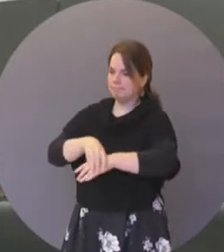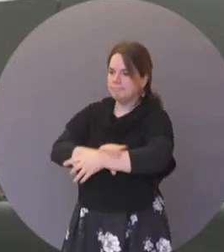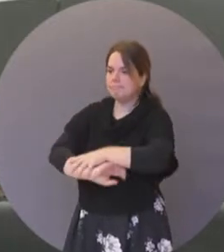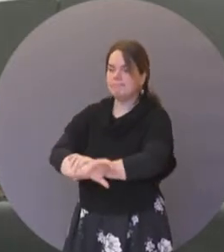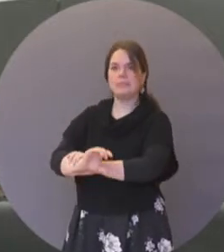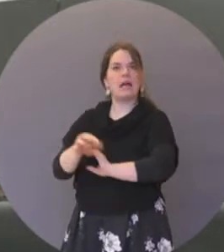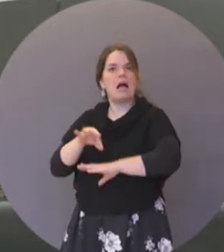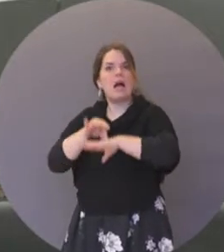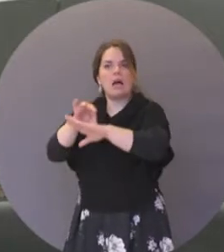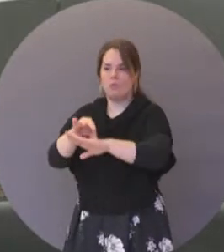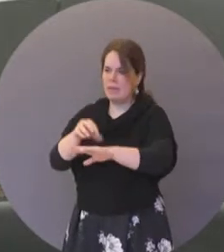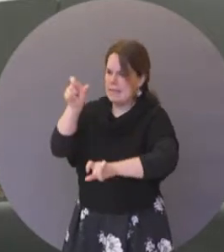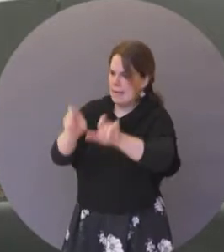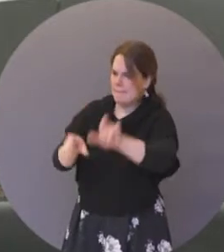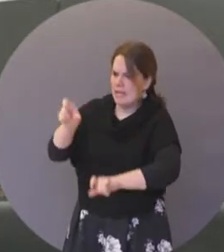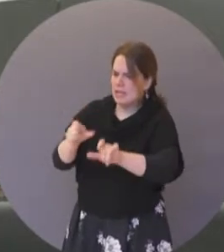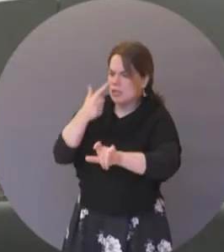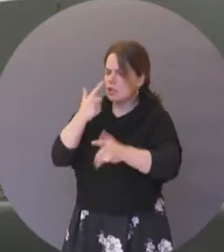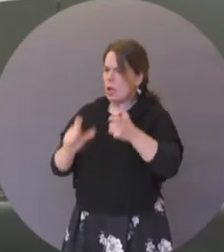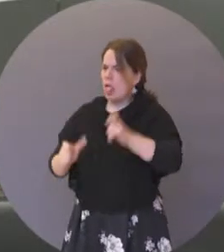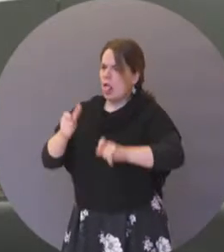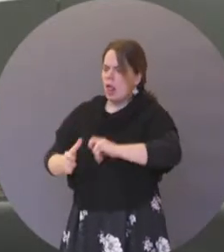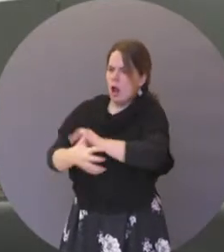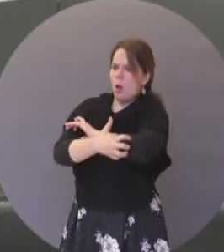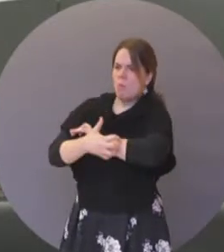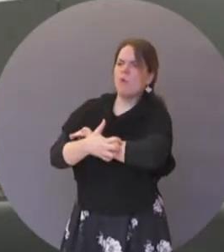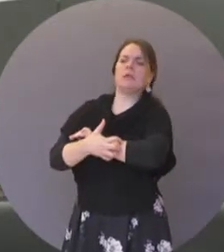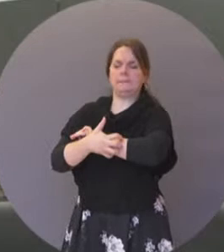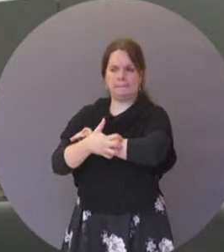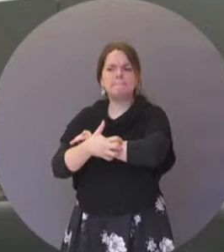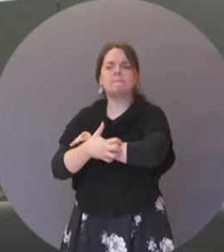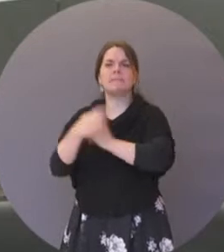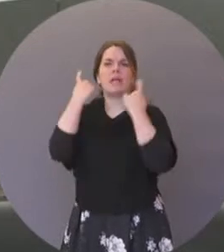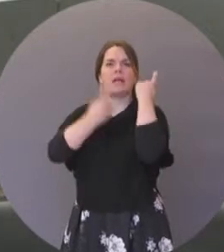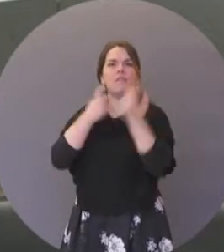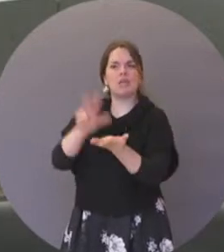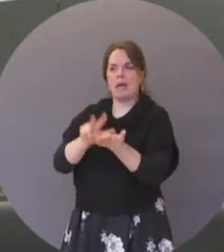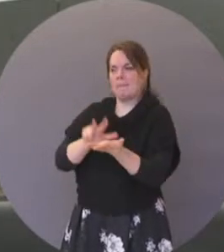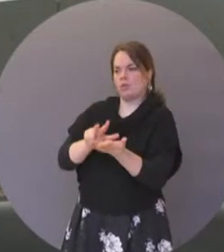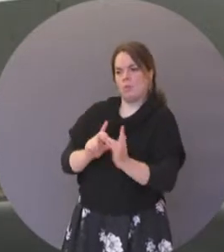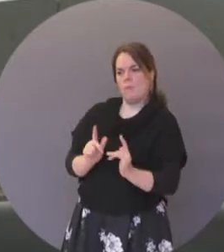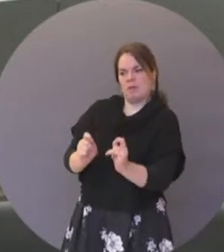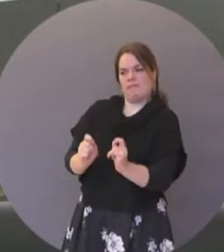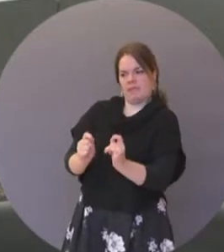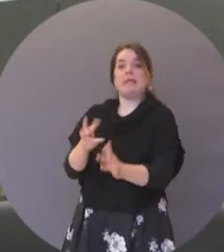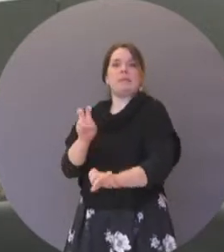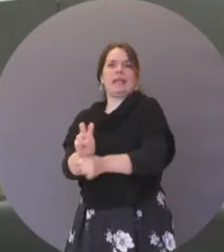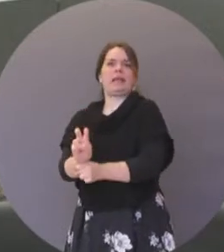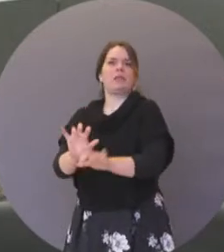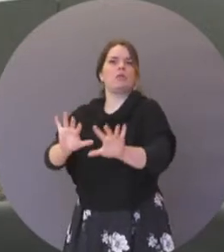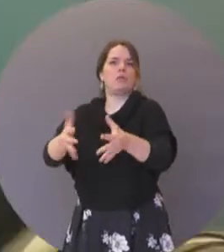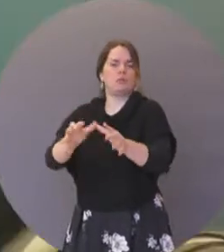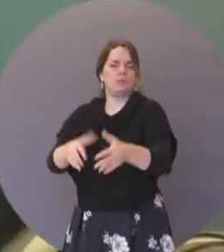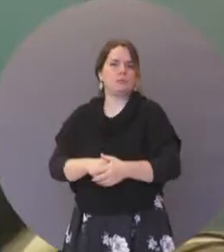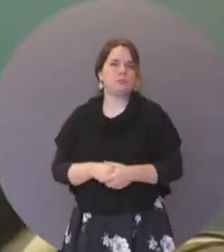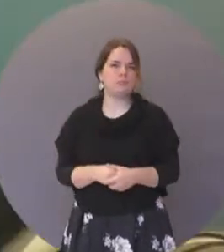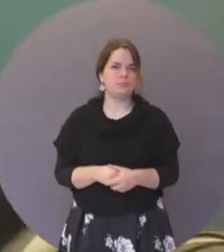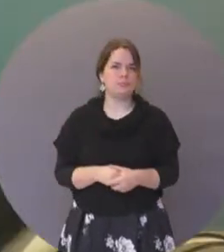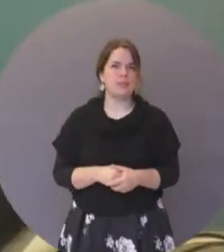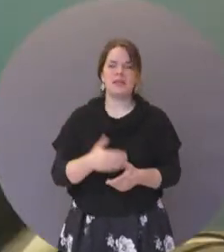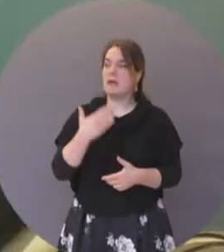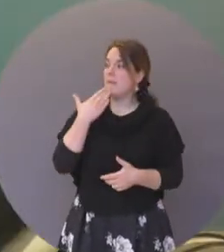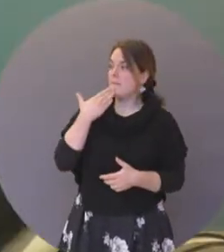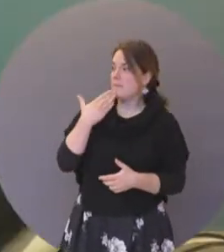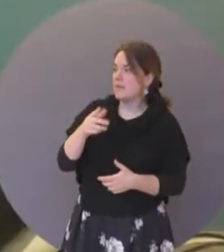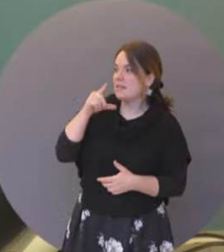accompagne les plus défavorisés à aller vers le logement et à se maintenir dans le logement merci merci Madame